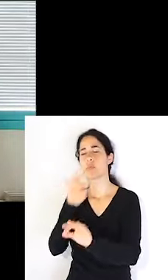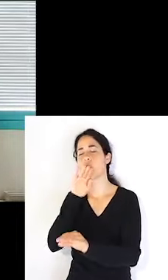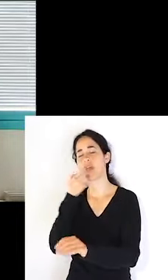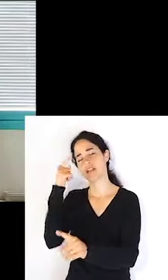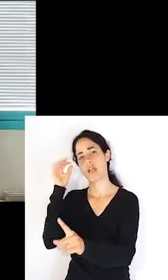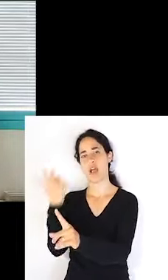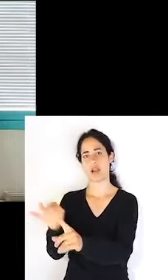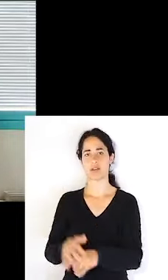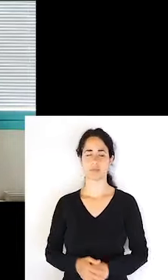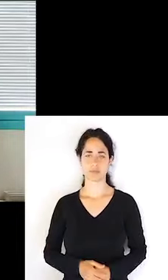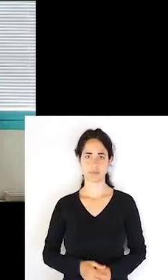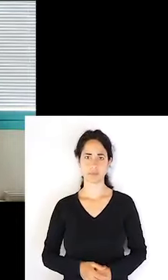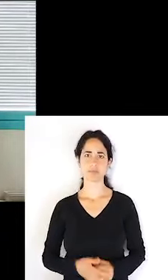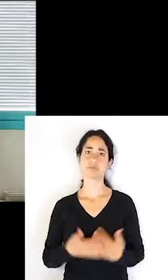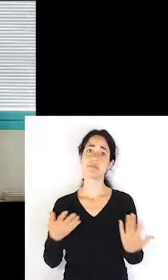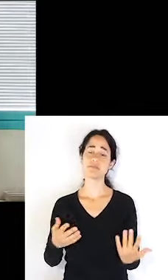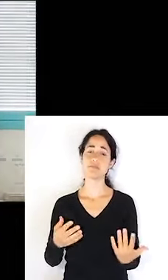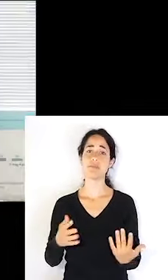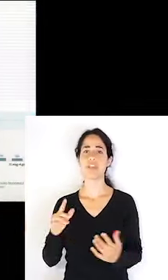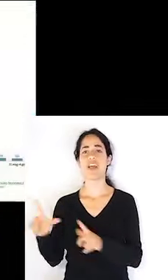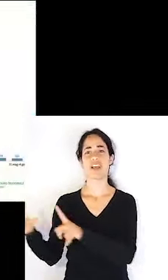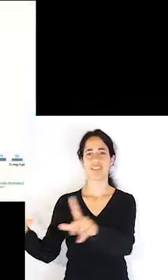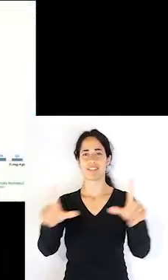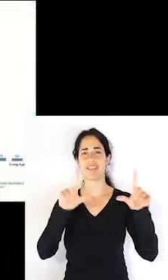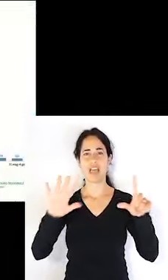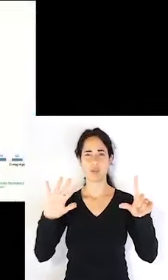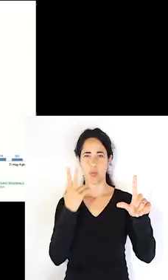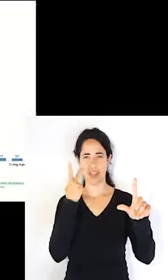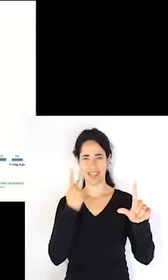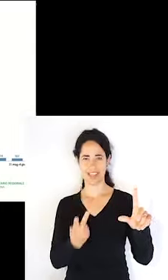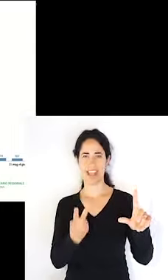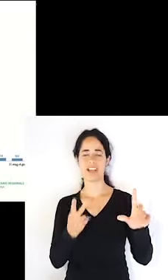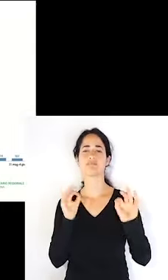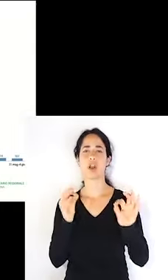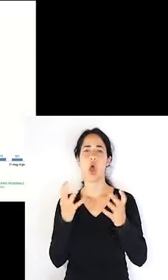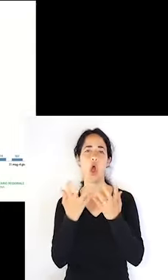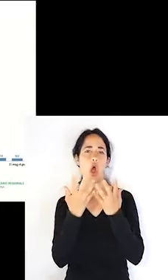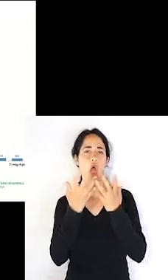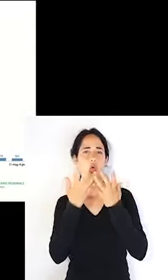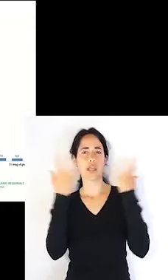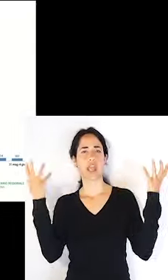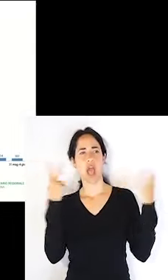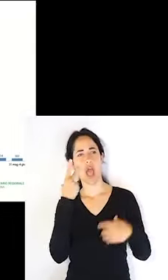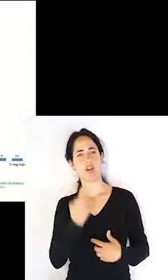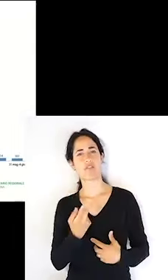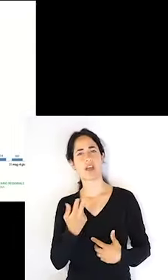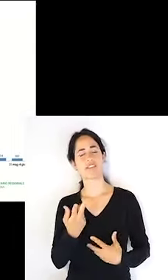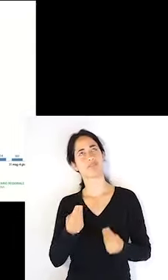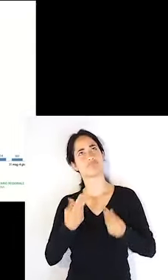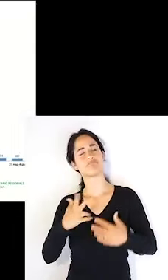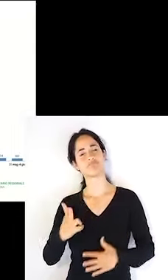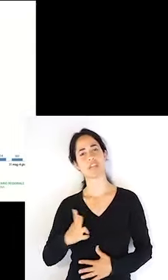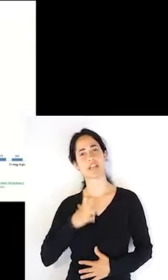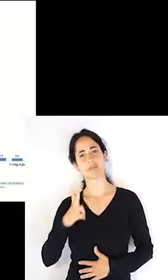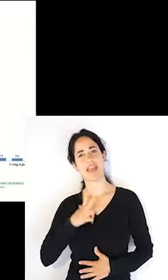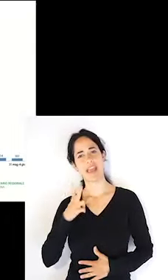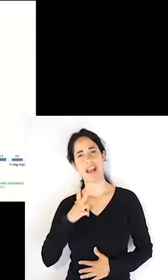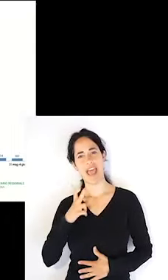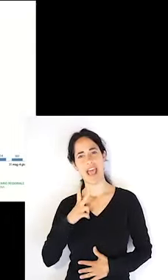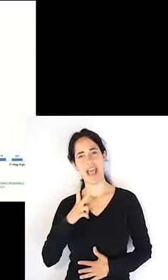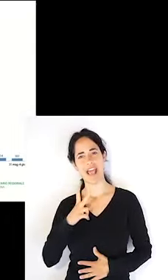anziane. E poi la quinta slide che ci dà veramente una grande